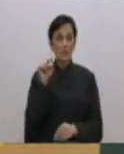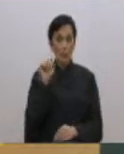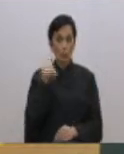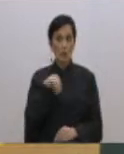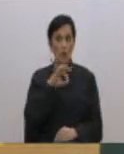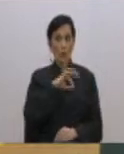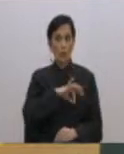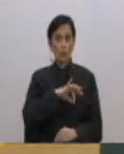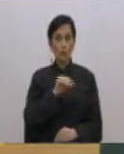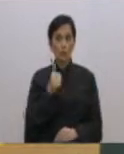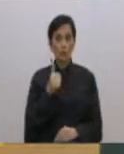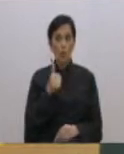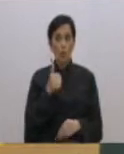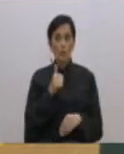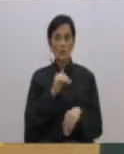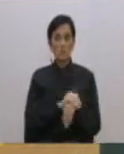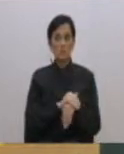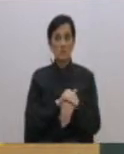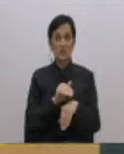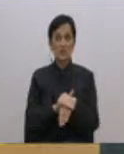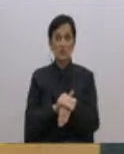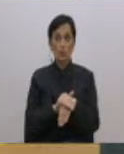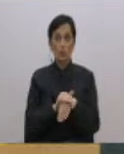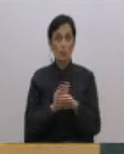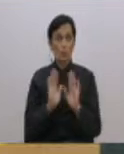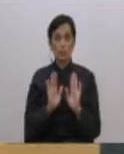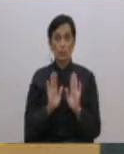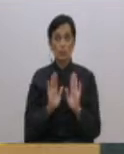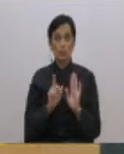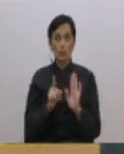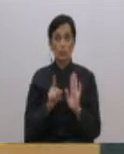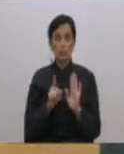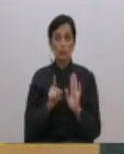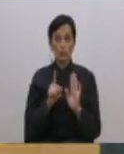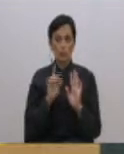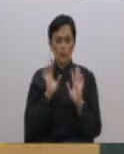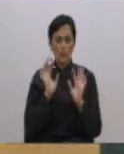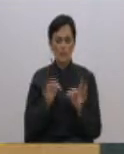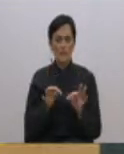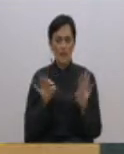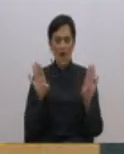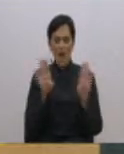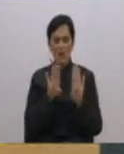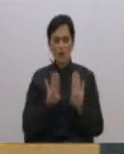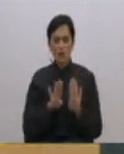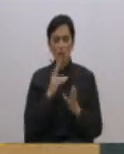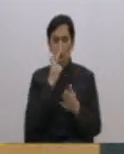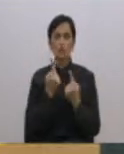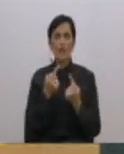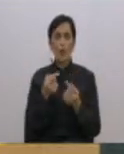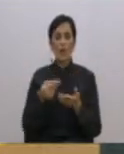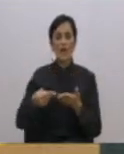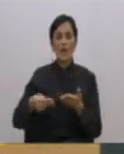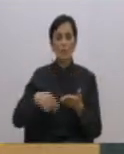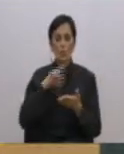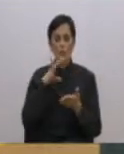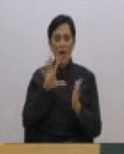იქნას როგორც მტკიცებულება და მხოლოდ დურია მიუხედავად იმისა რომ ჩვეულებრივი ხელმოწერა